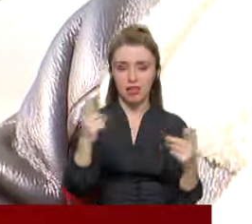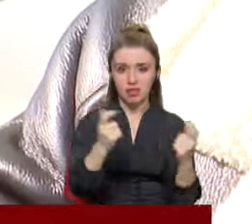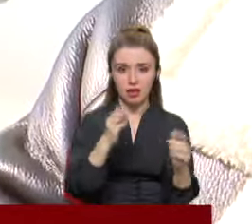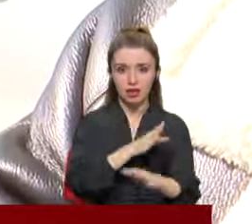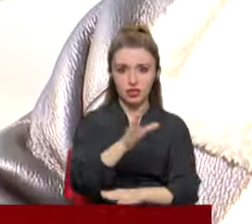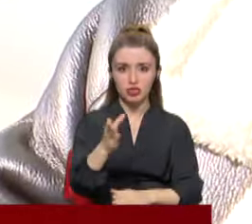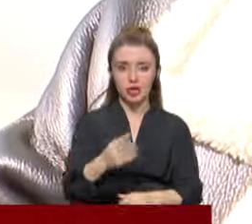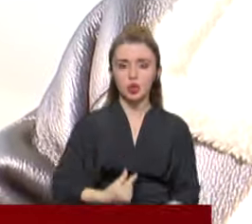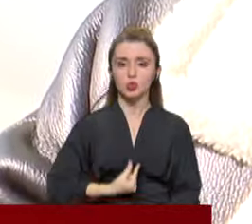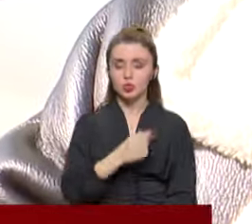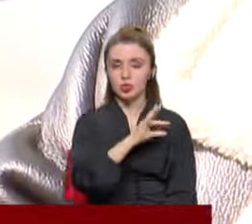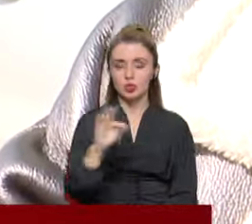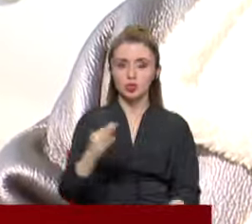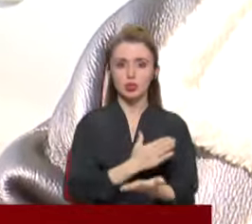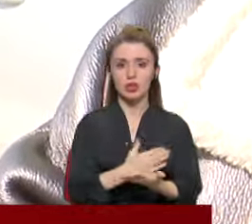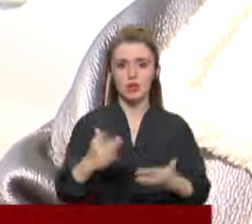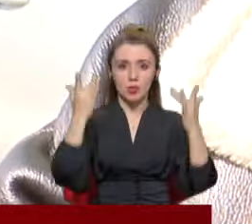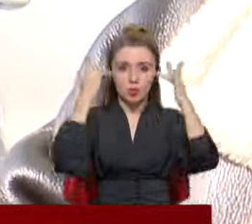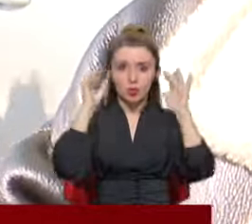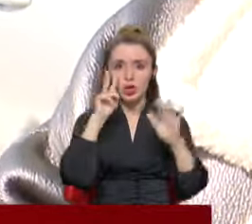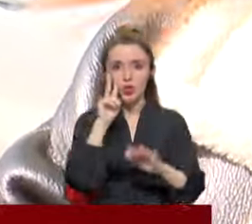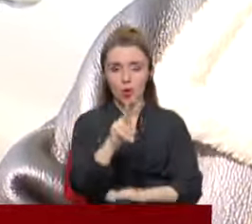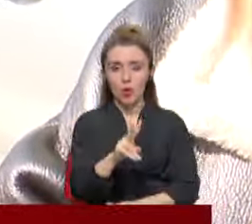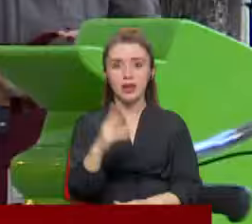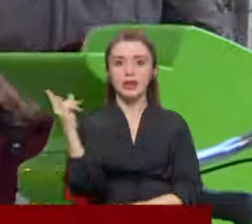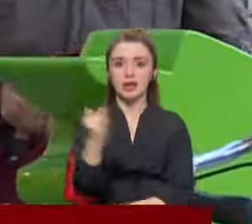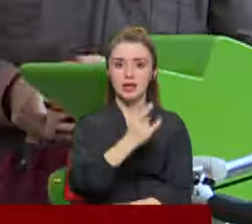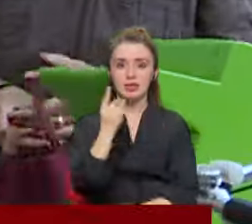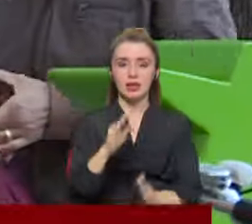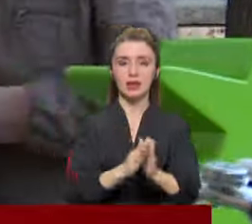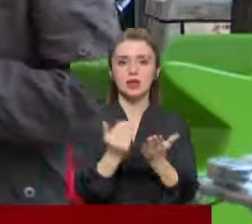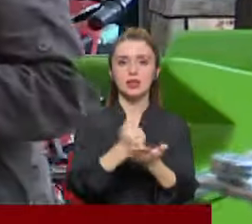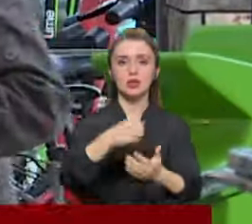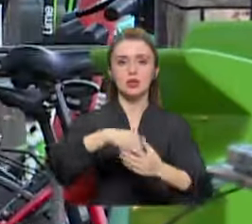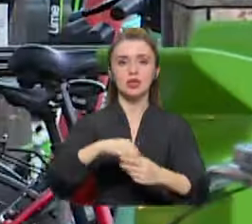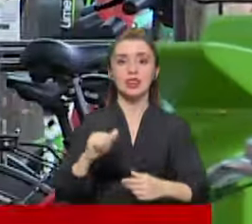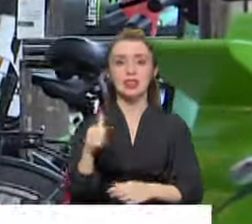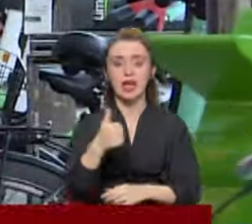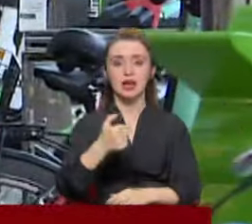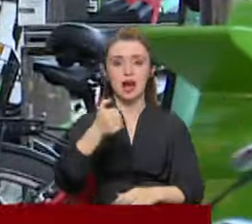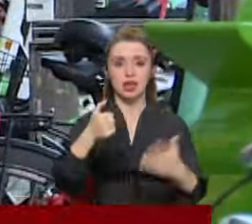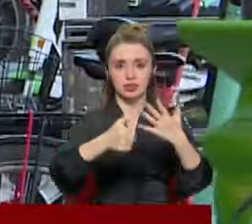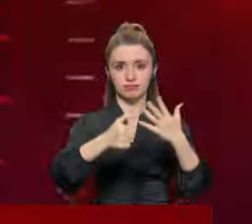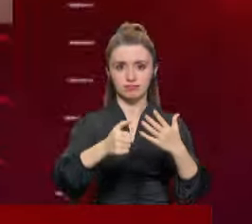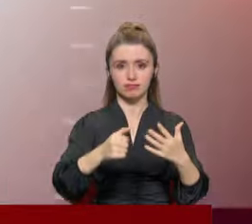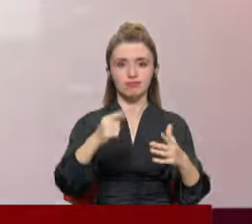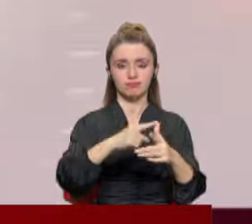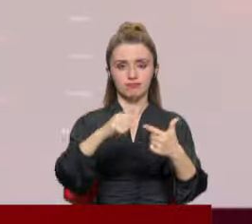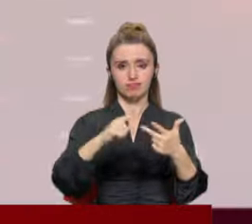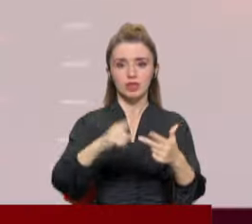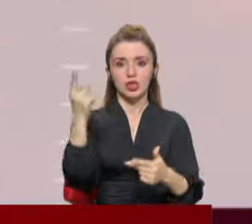Gerçekten umutsuzlaşıyor bu kültürleri görmek, gezmek. Pasaportta en değerli 6 ülke ilk sırayı